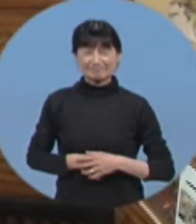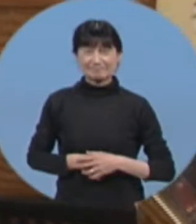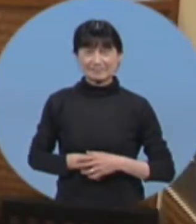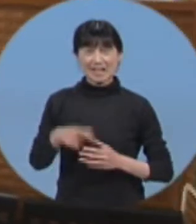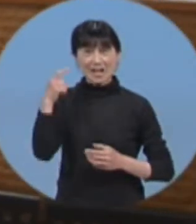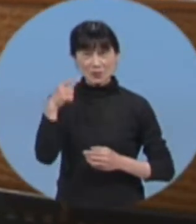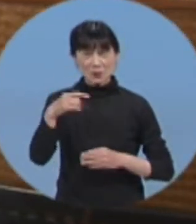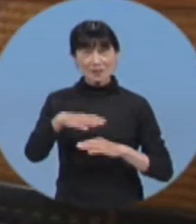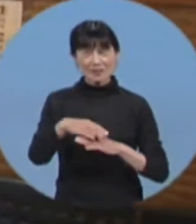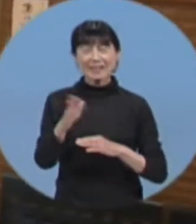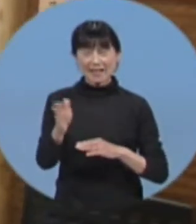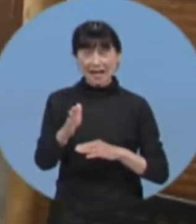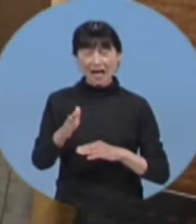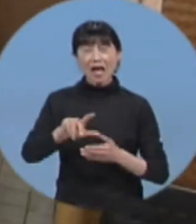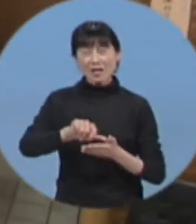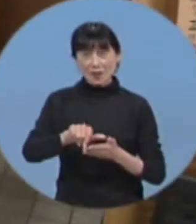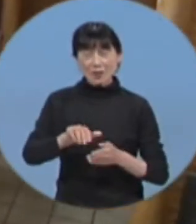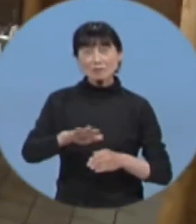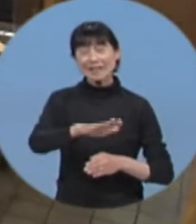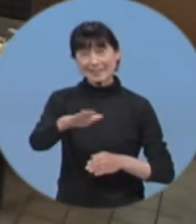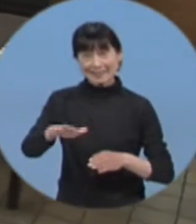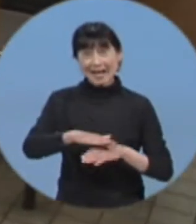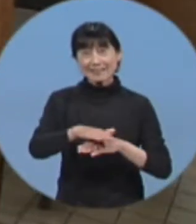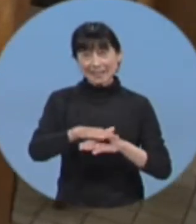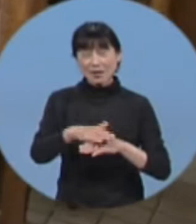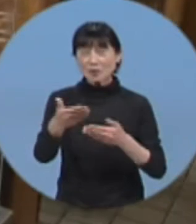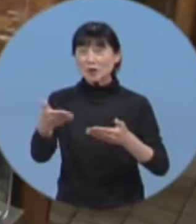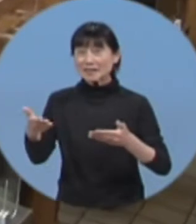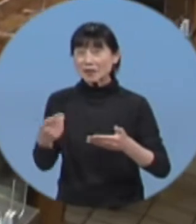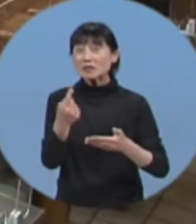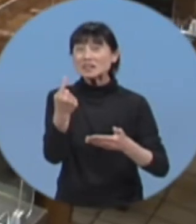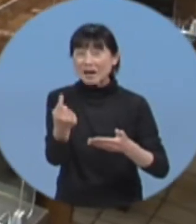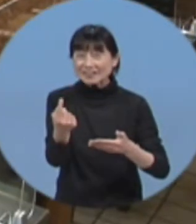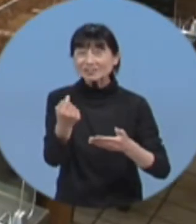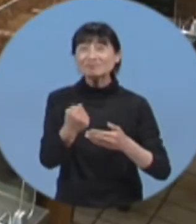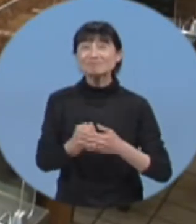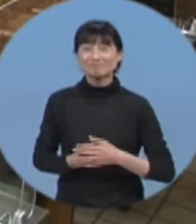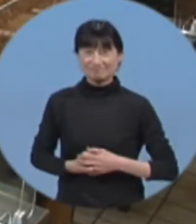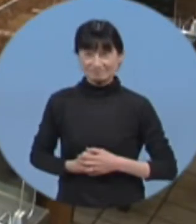昭和初期から地元の皆さんに愛されているこちらのお店にお邪魔します。